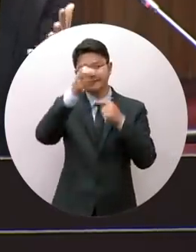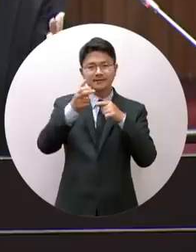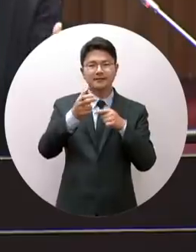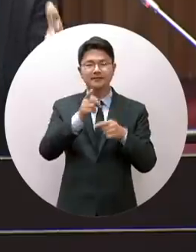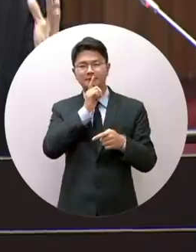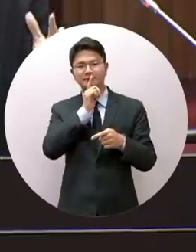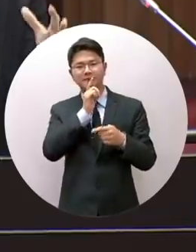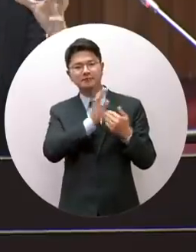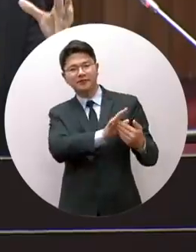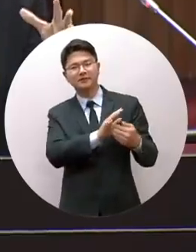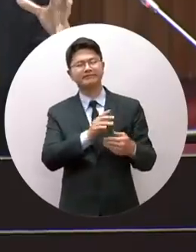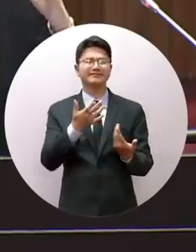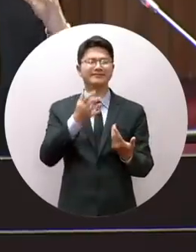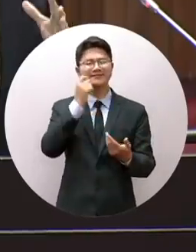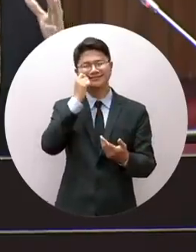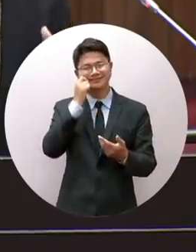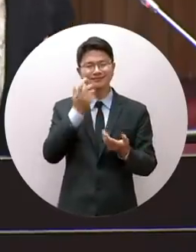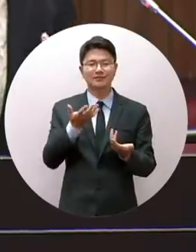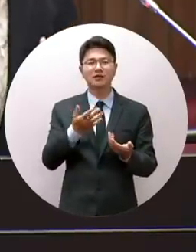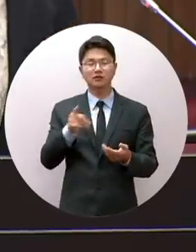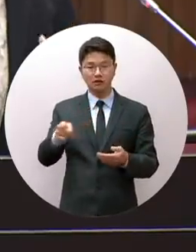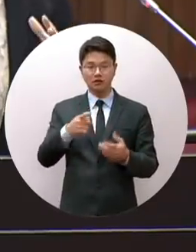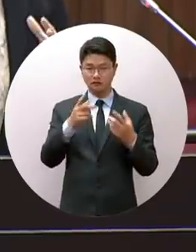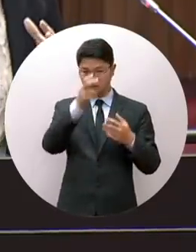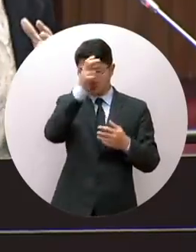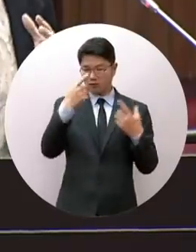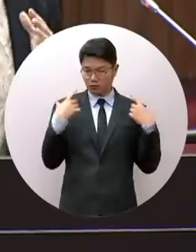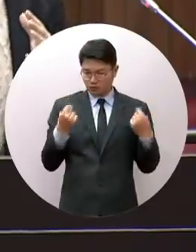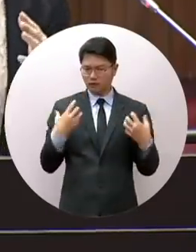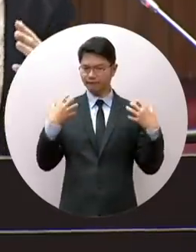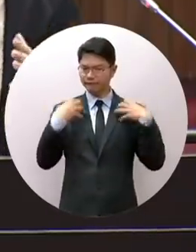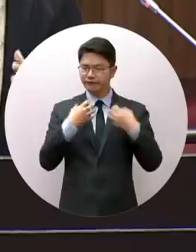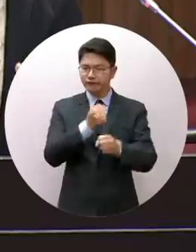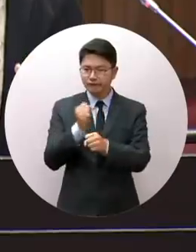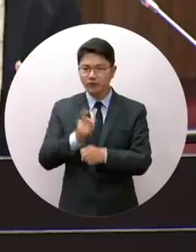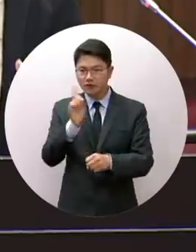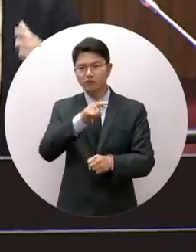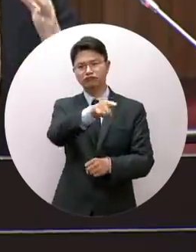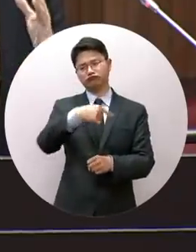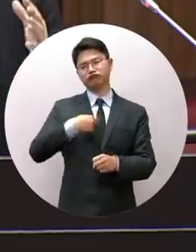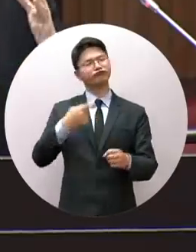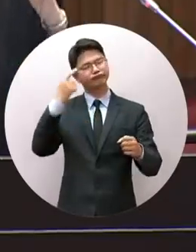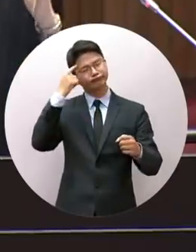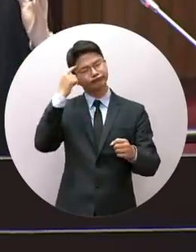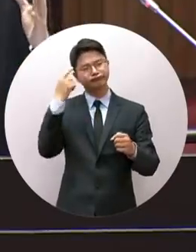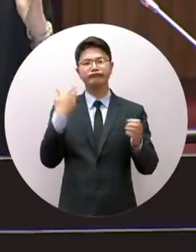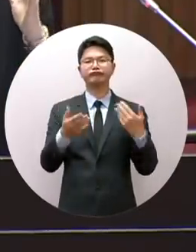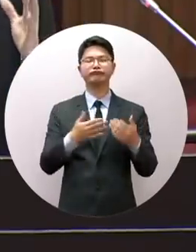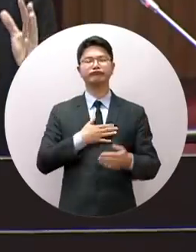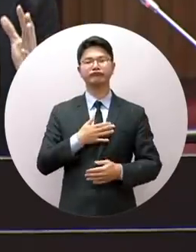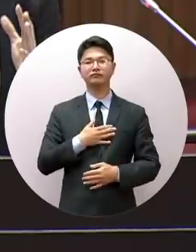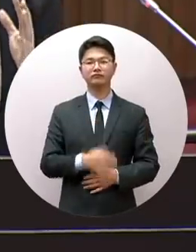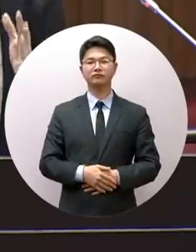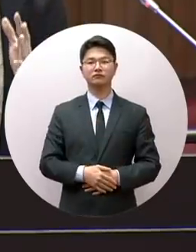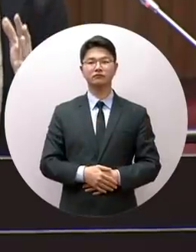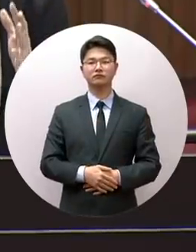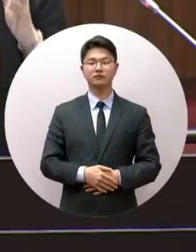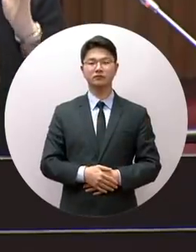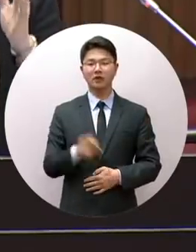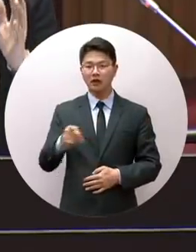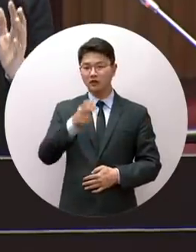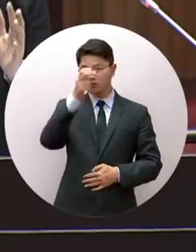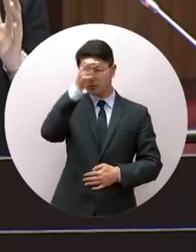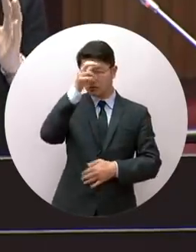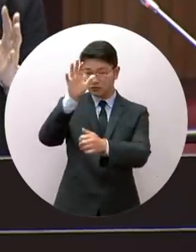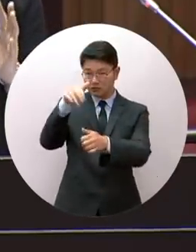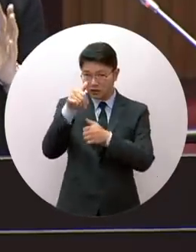会不愿意，但是他的主力是应该是做哪些事情，我相信你我都非常清楚。 是， 所以怎么样的一个建警率是